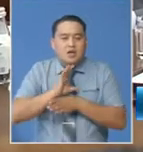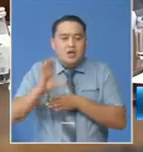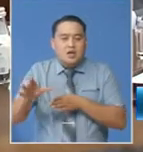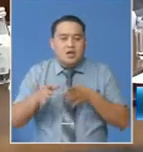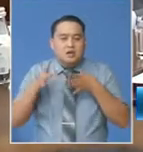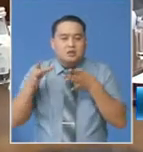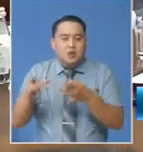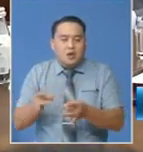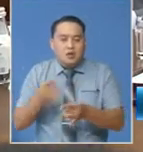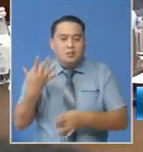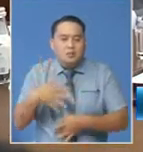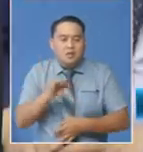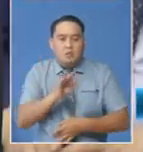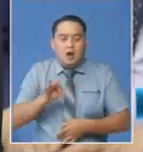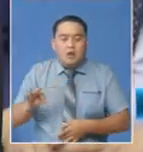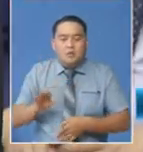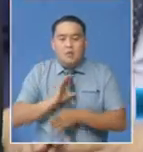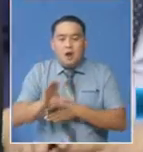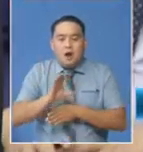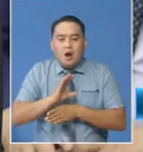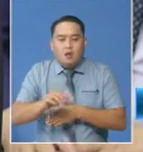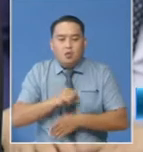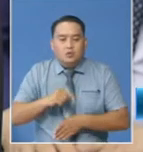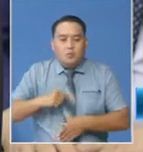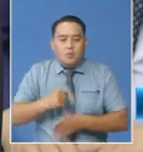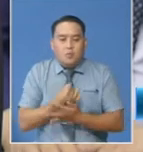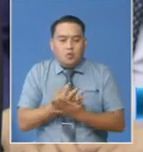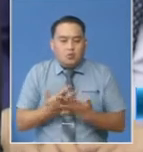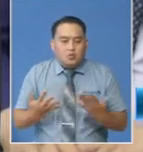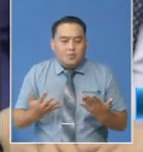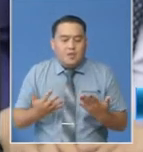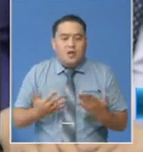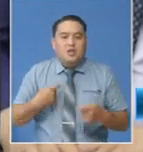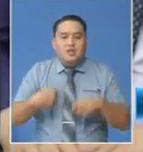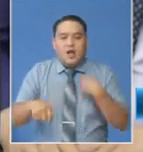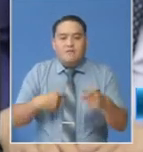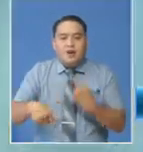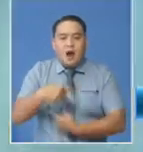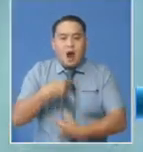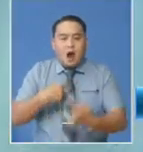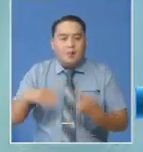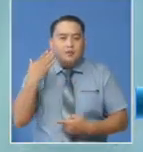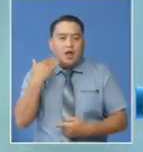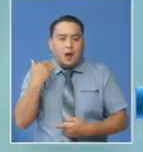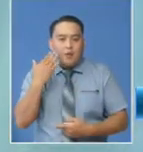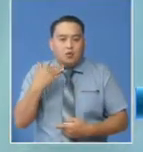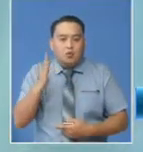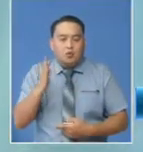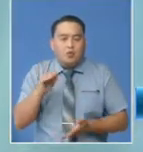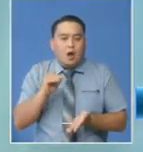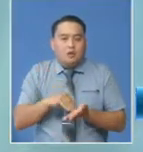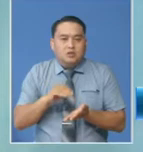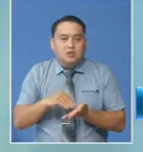другие страны 50% произведения у себя продукции. Товарооборот между Казахстаном и Татарстаном